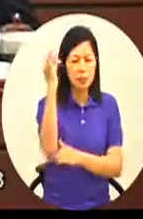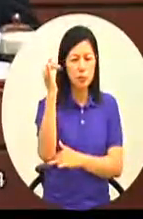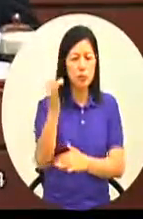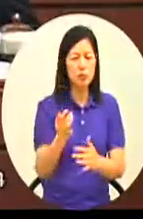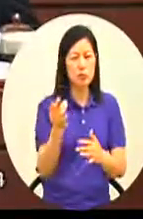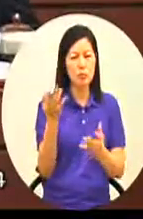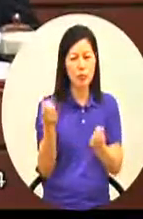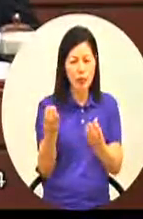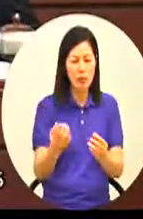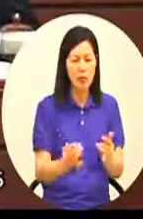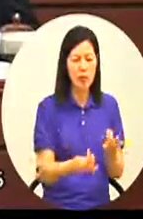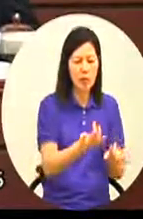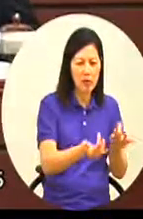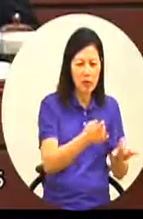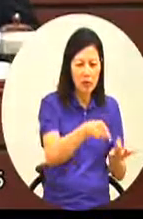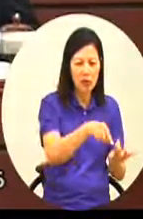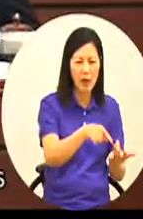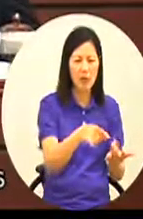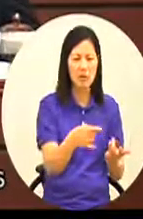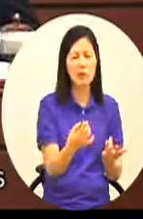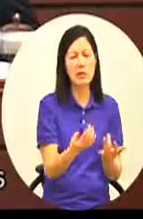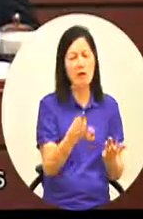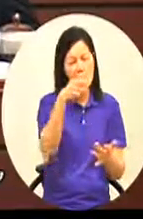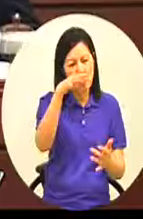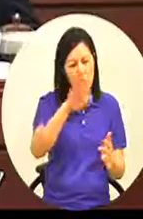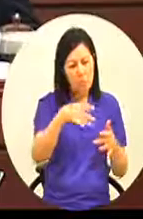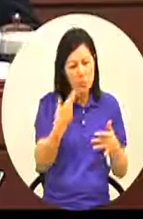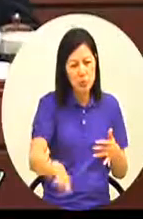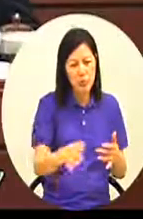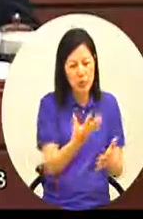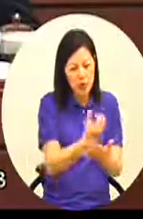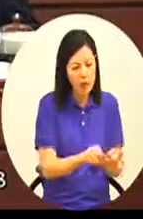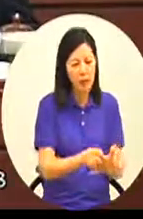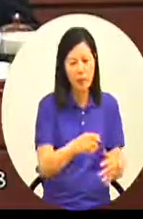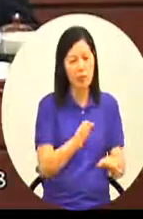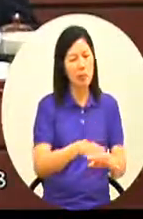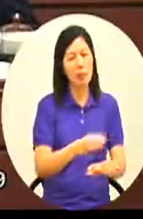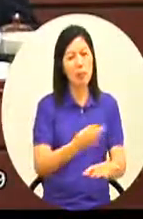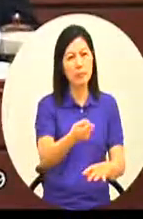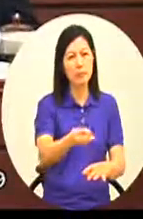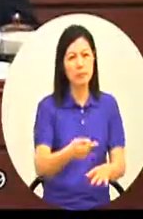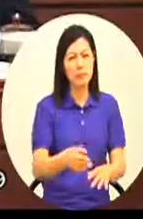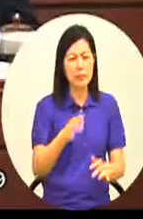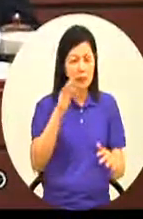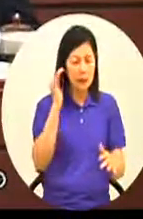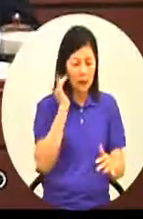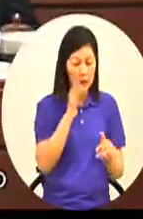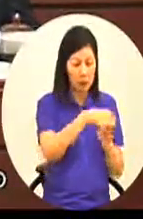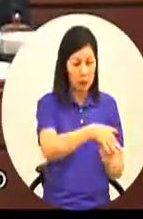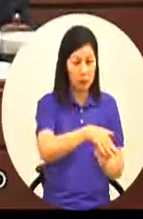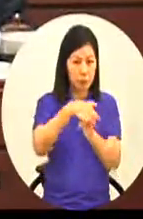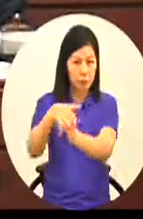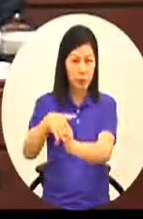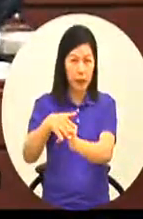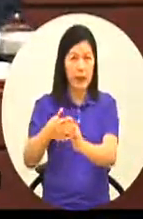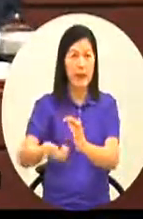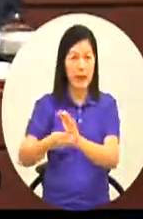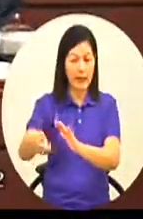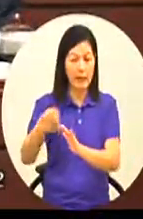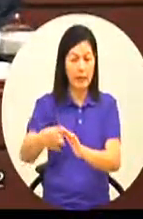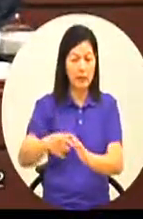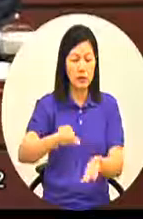会伫遐，迄根本是袂加水的。所以咱将来遐啦，迁葬以后，咱有可能开始种树啊，然后开始种较侪